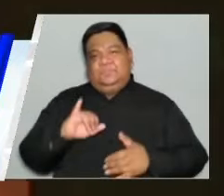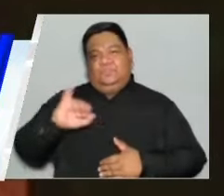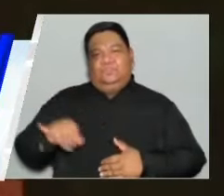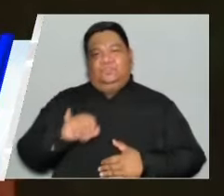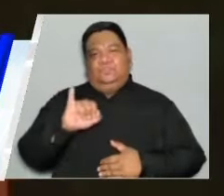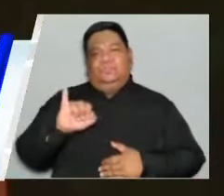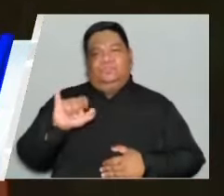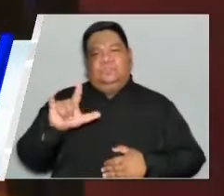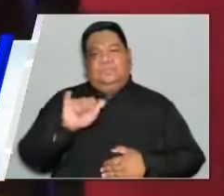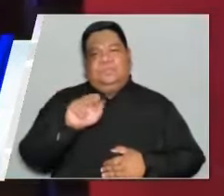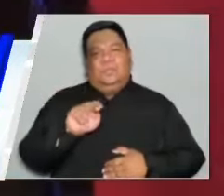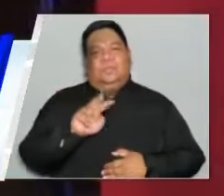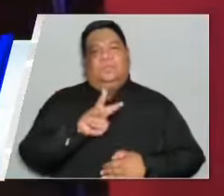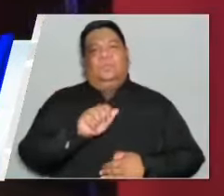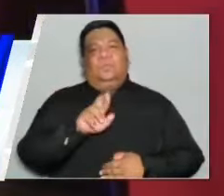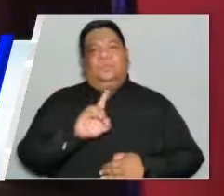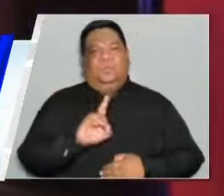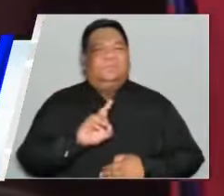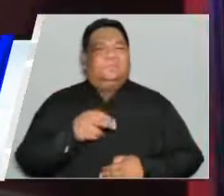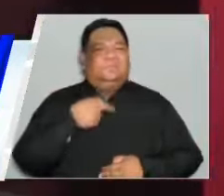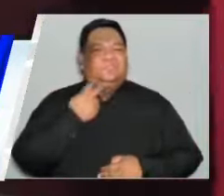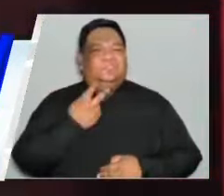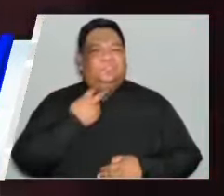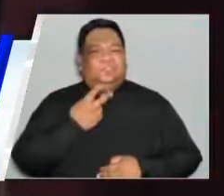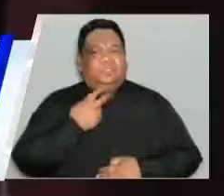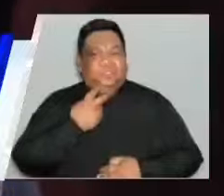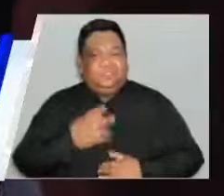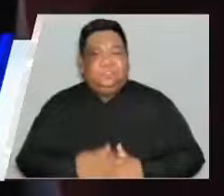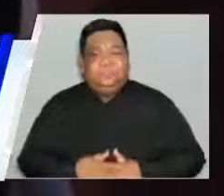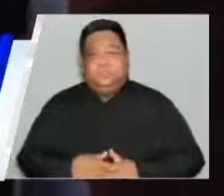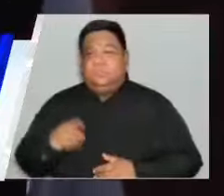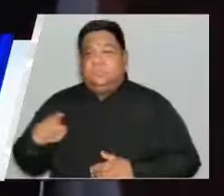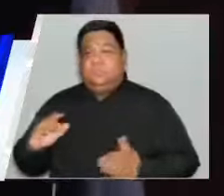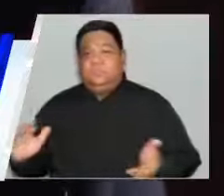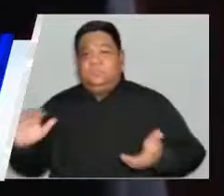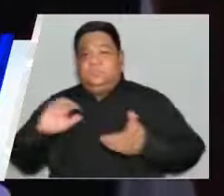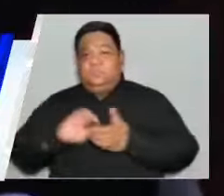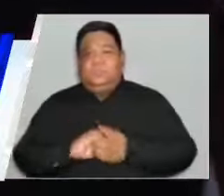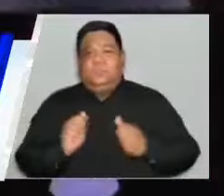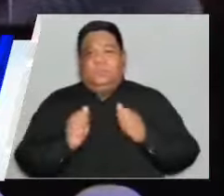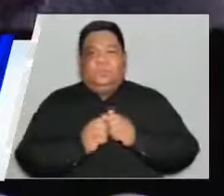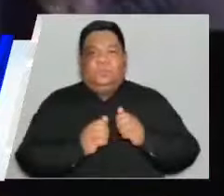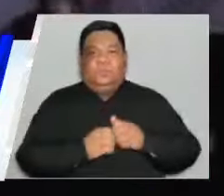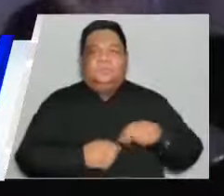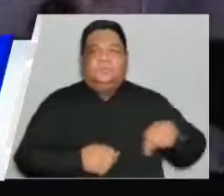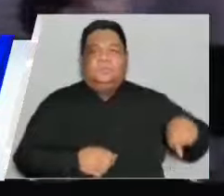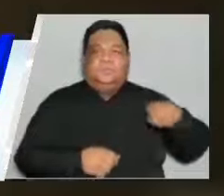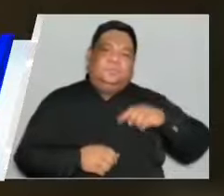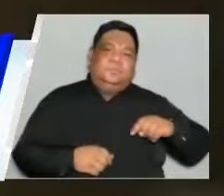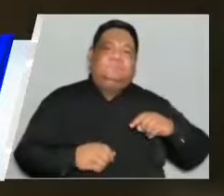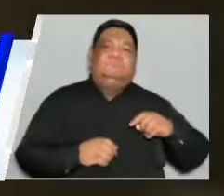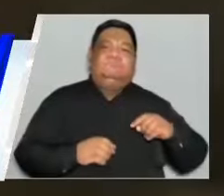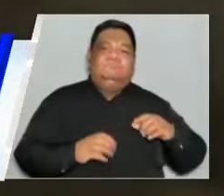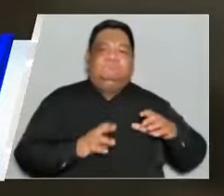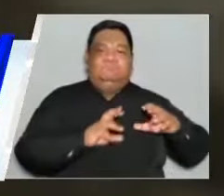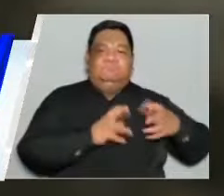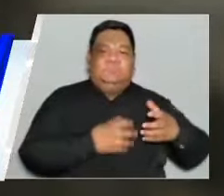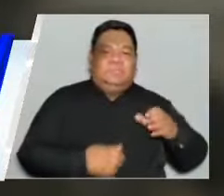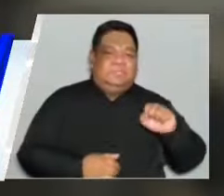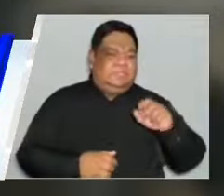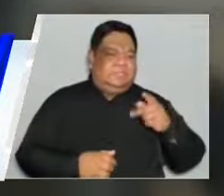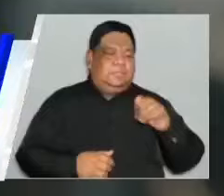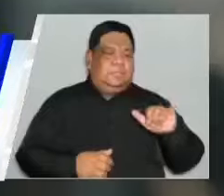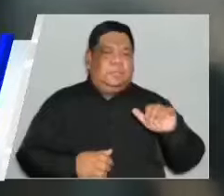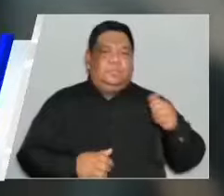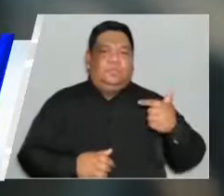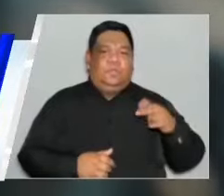sore de mo. Kung saan nakipag-collab siya sa Kapuso Phil Jack Boy Band na Sky Garden para kantahin ang